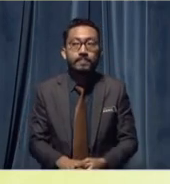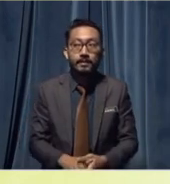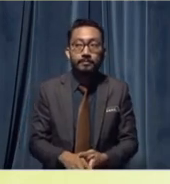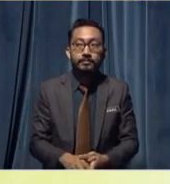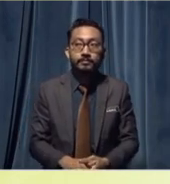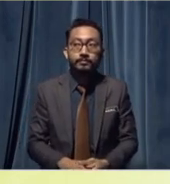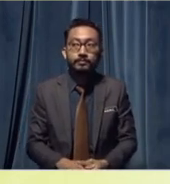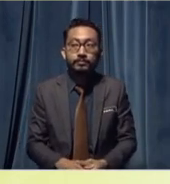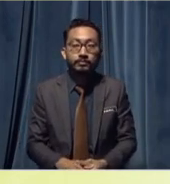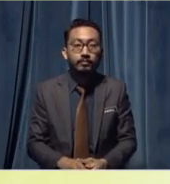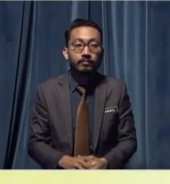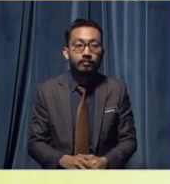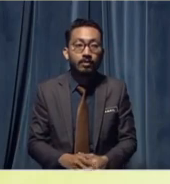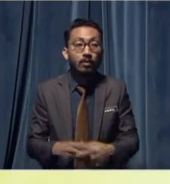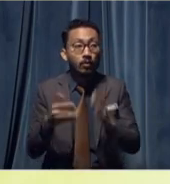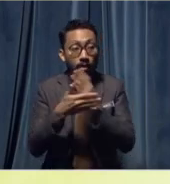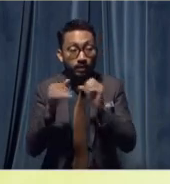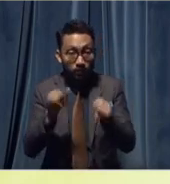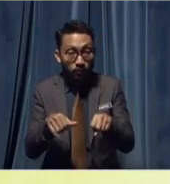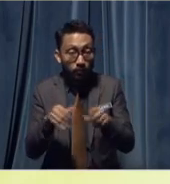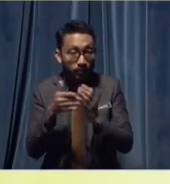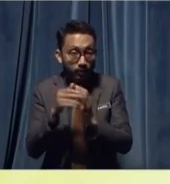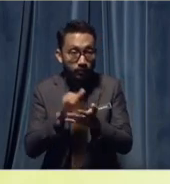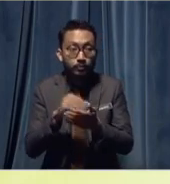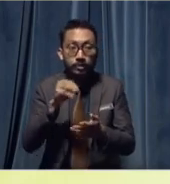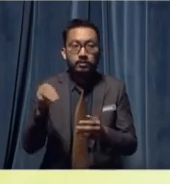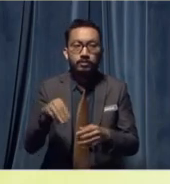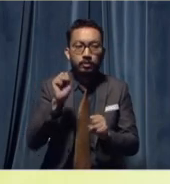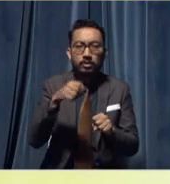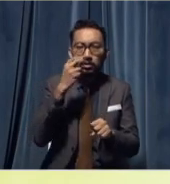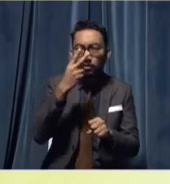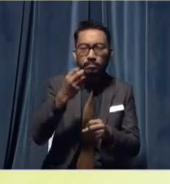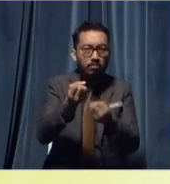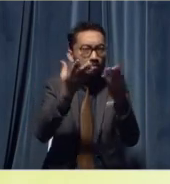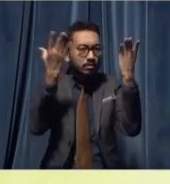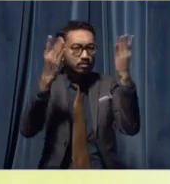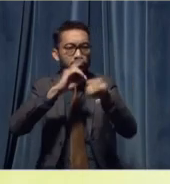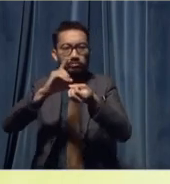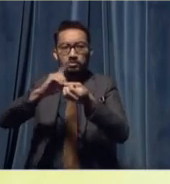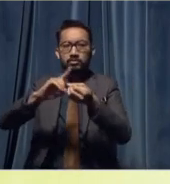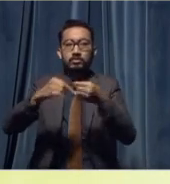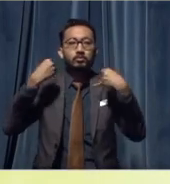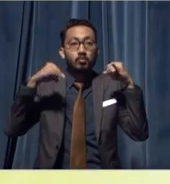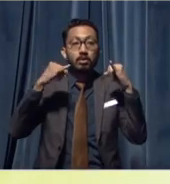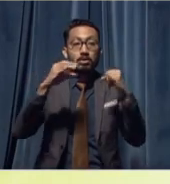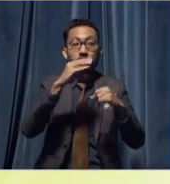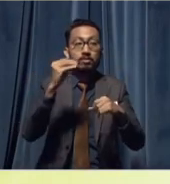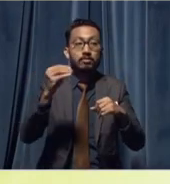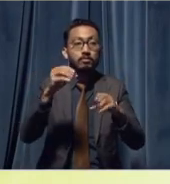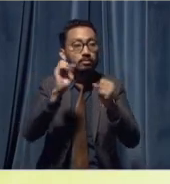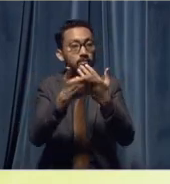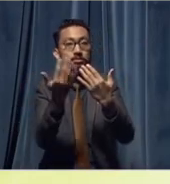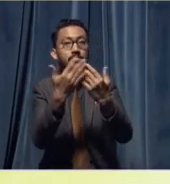sekarang kita dapat lihat pelbagai jenis deterjen yang dijual dan